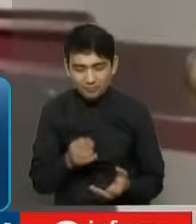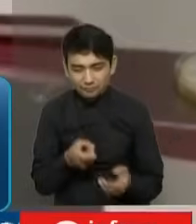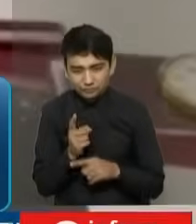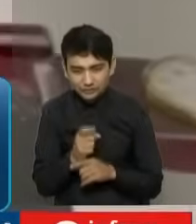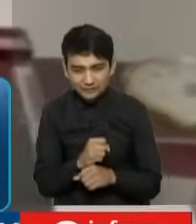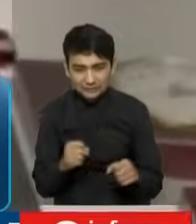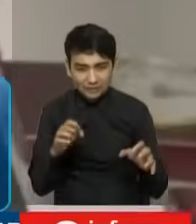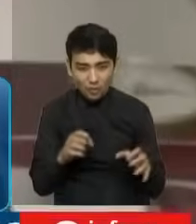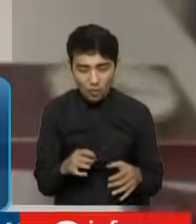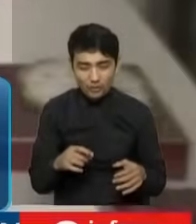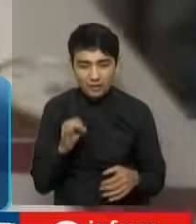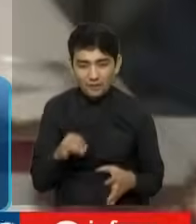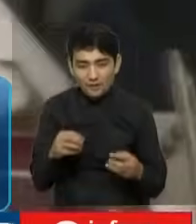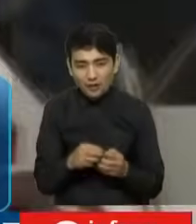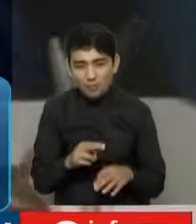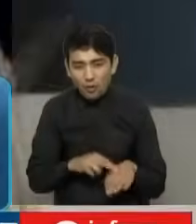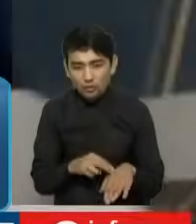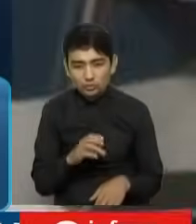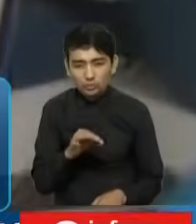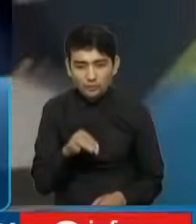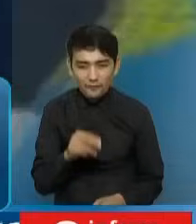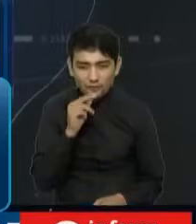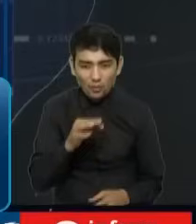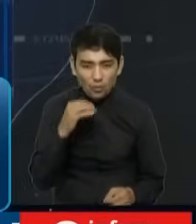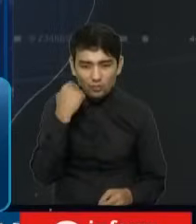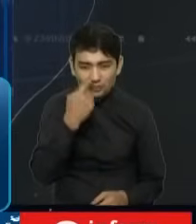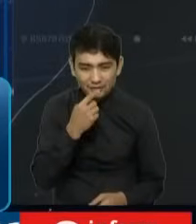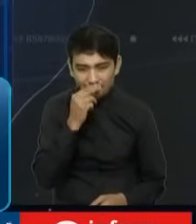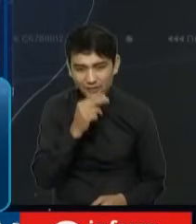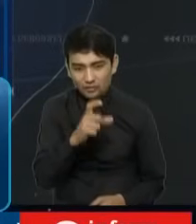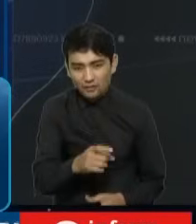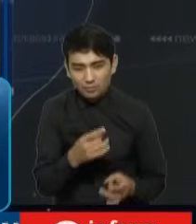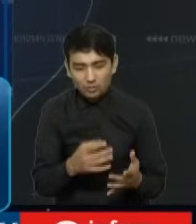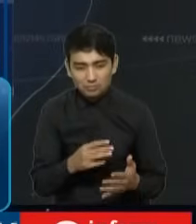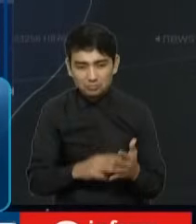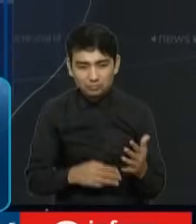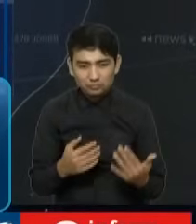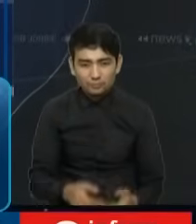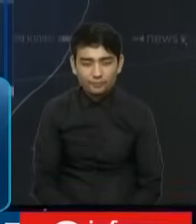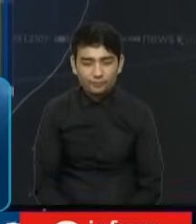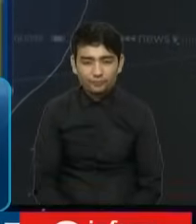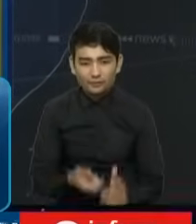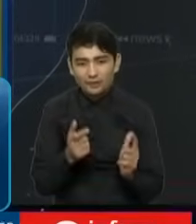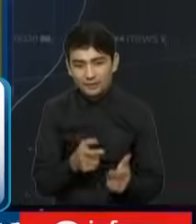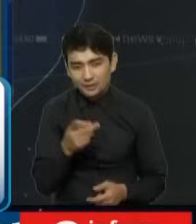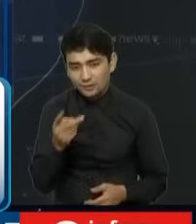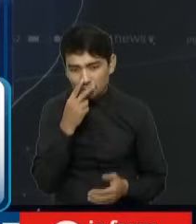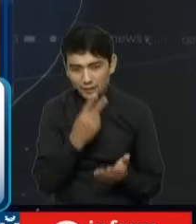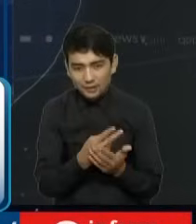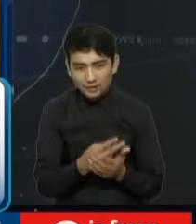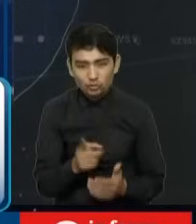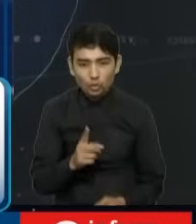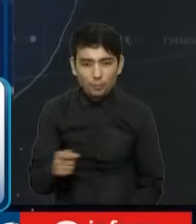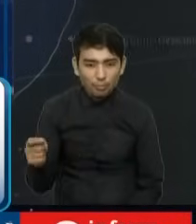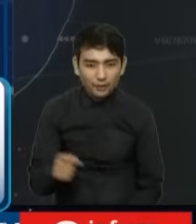рыбе не нашли состава преступления, а по косулям – виновного лица. Вот согласно их показаниям, они говорят, что